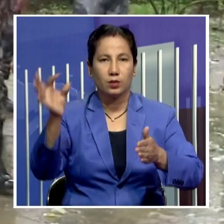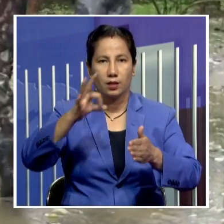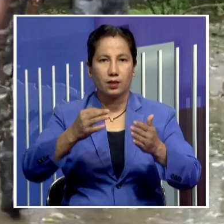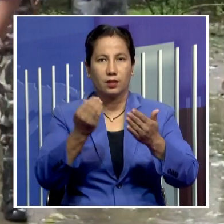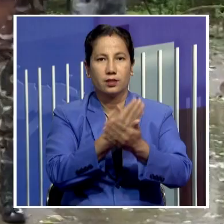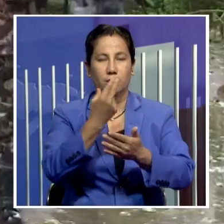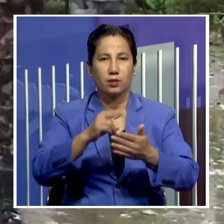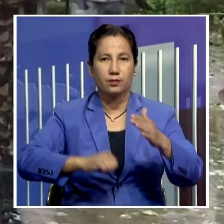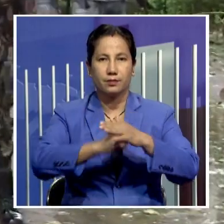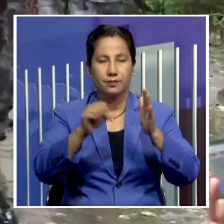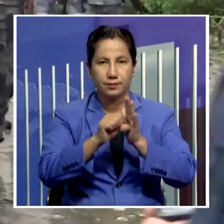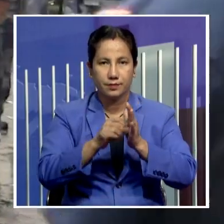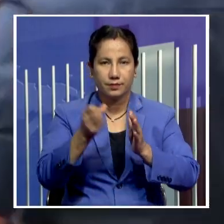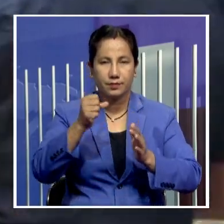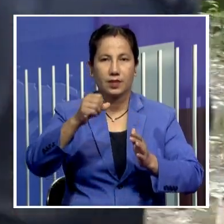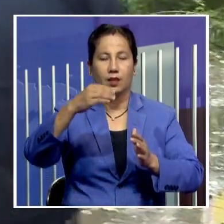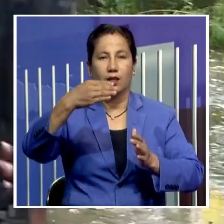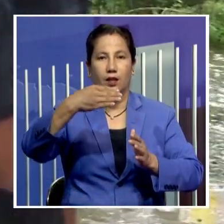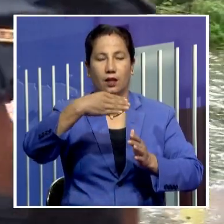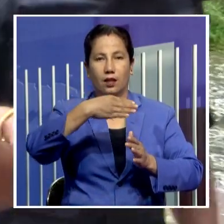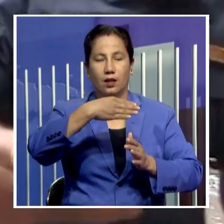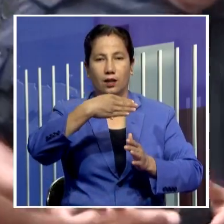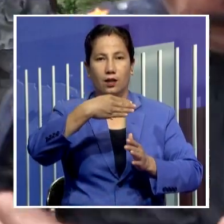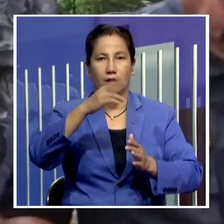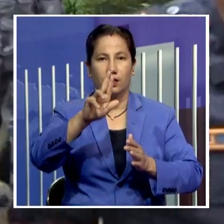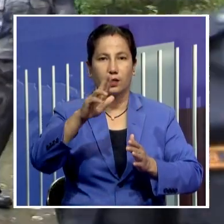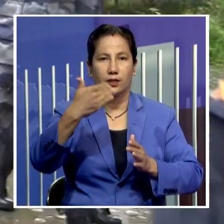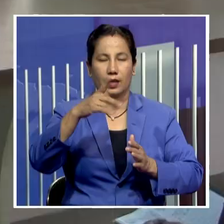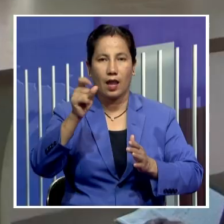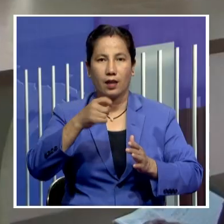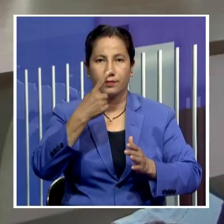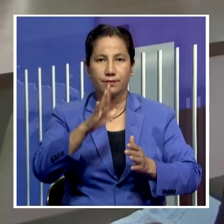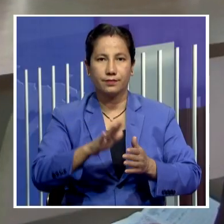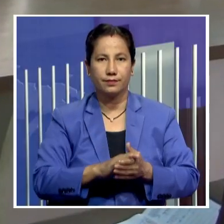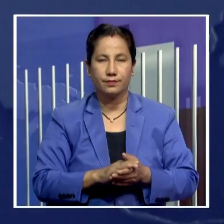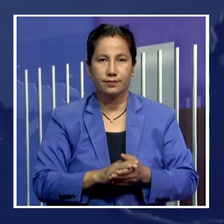गरिएको प्रमुख जिल्ला अधिकारी हिरालाल रेग्मीले बताउनुभयो।